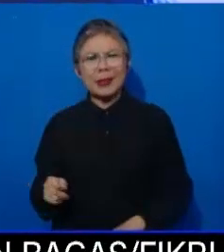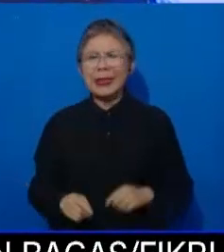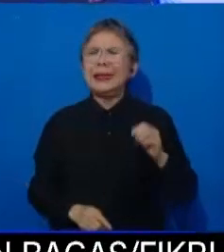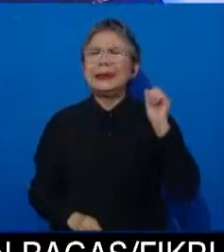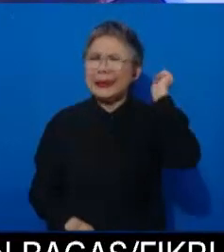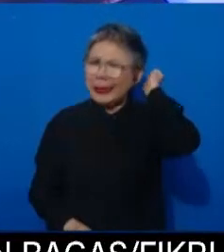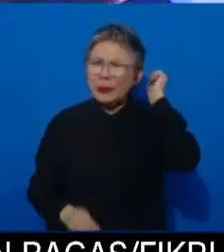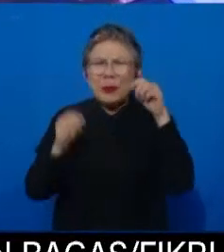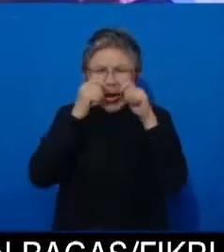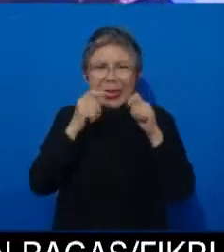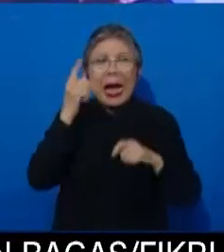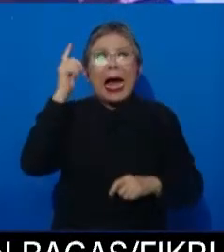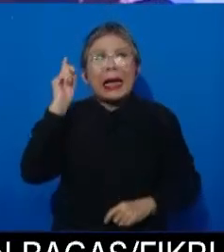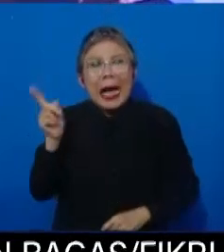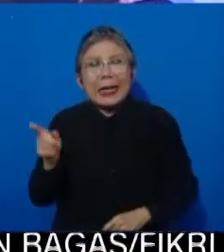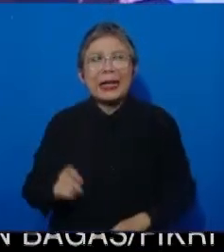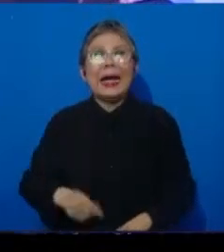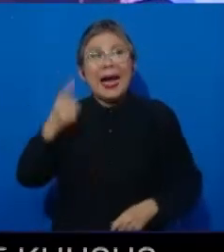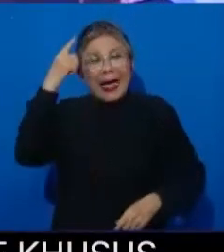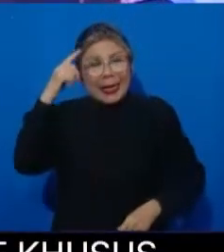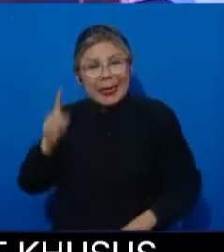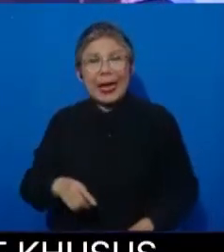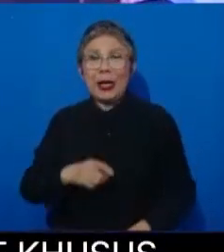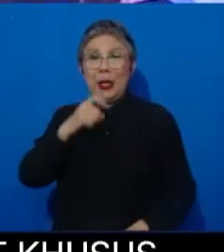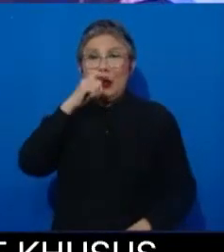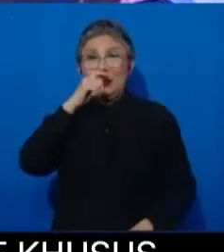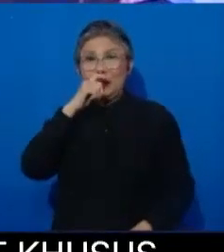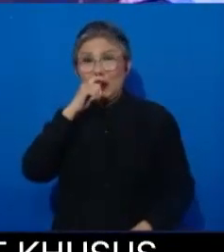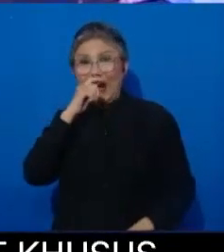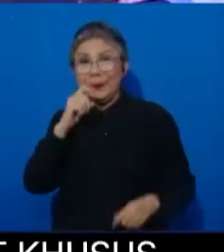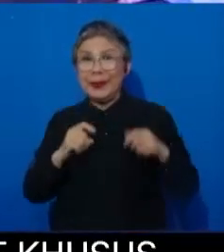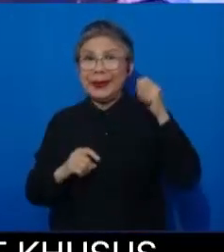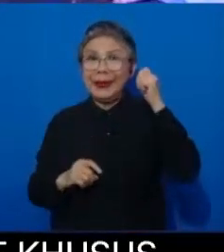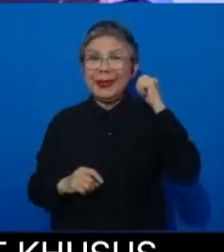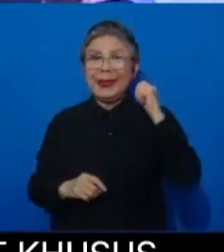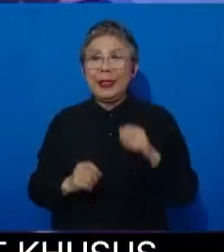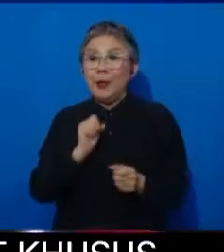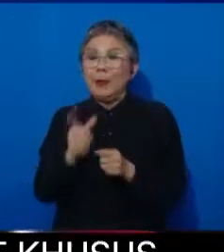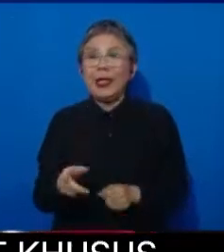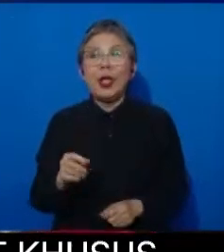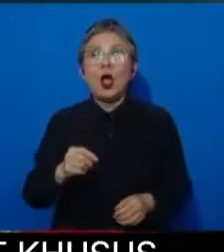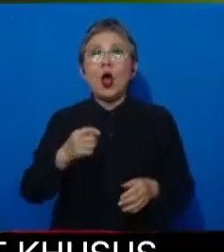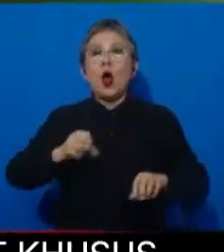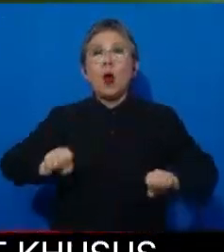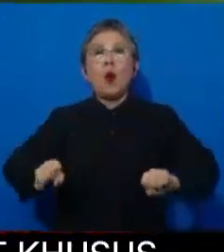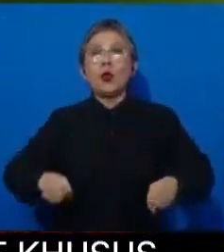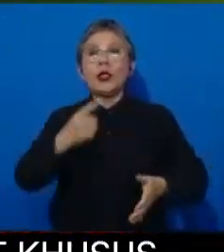ini menangis karena tidak dituruti permintaannya saat membeli sepeda motor oleh sang suami.